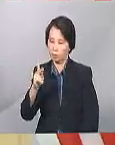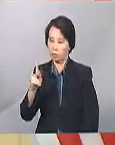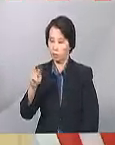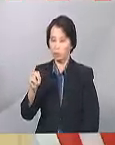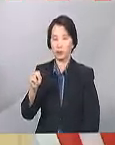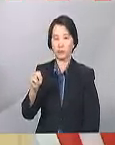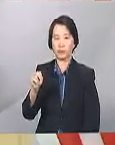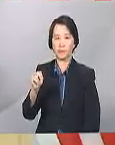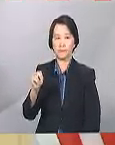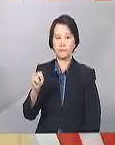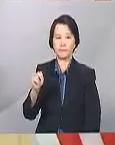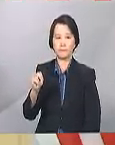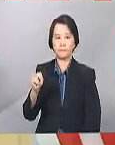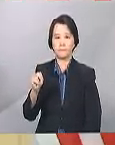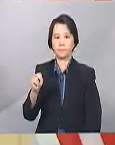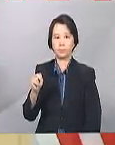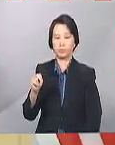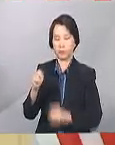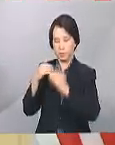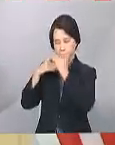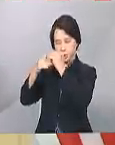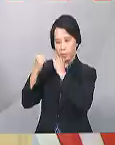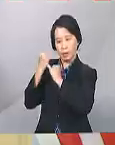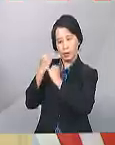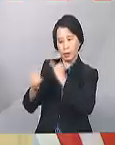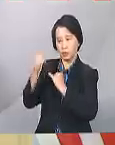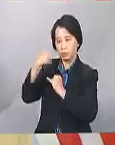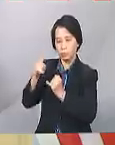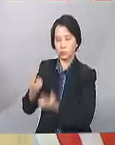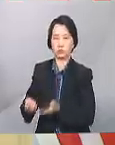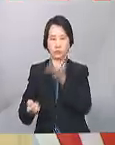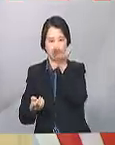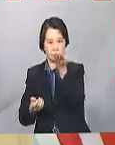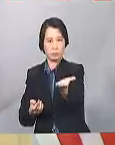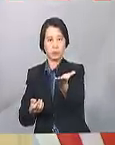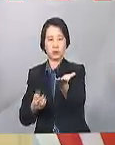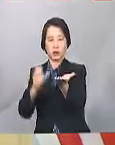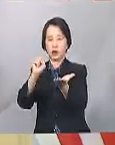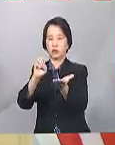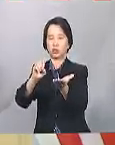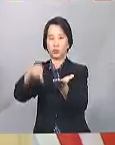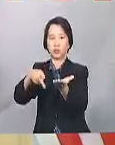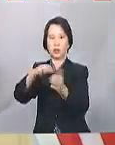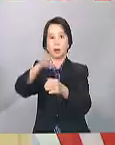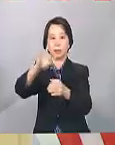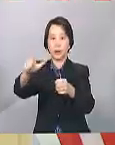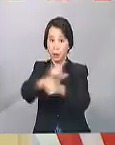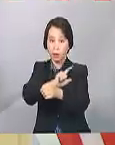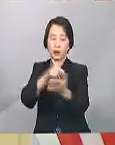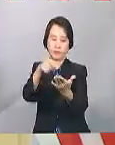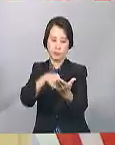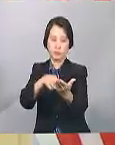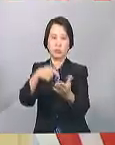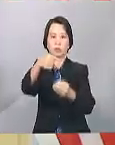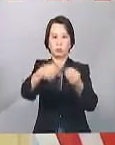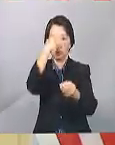dalam peringkat terakhir untuk membentangkan SOP yang lebih lengkap tentang zon